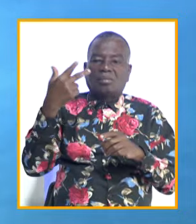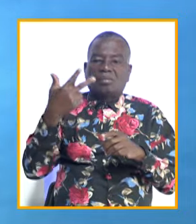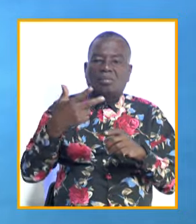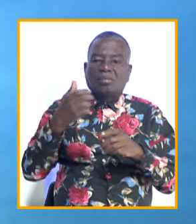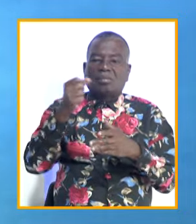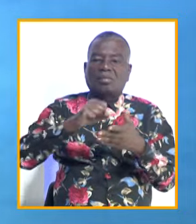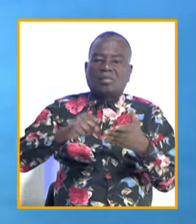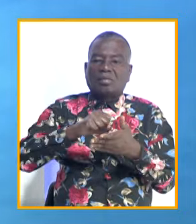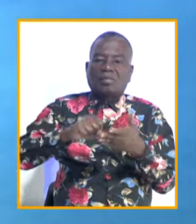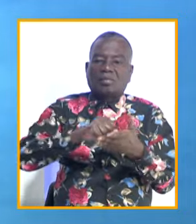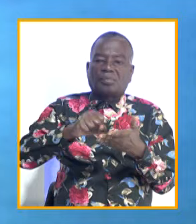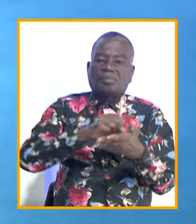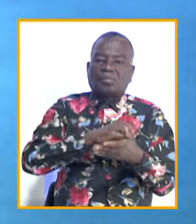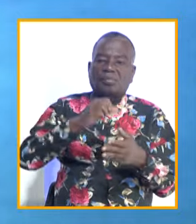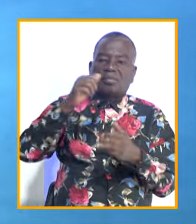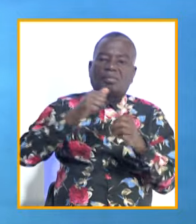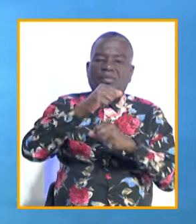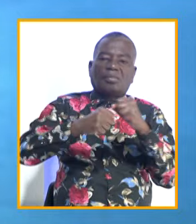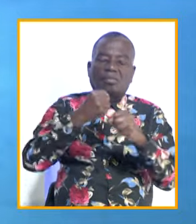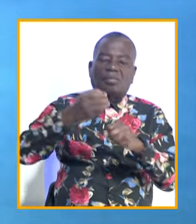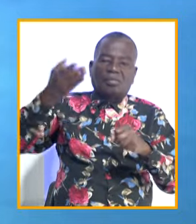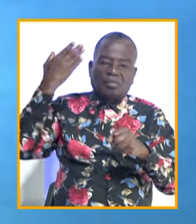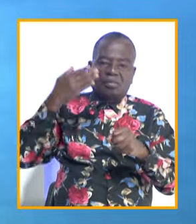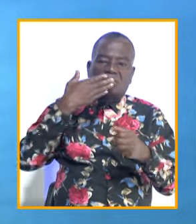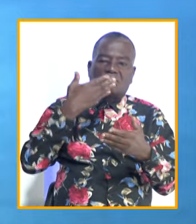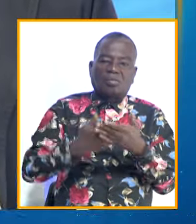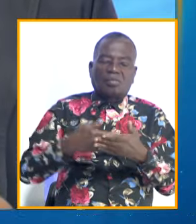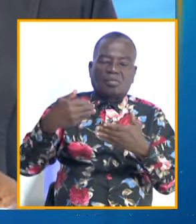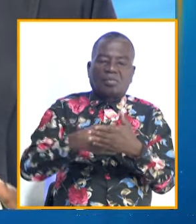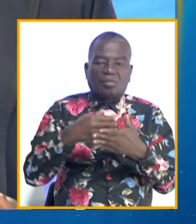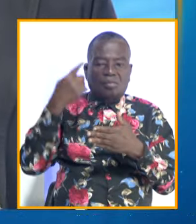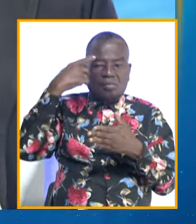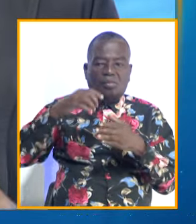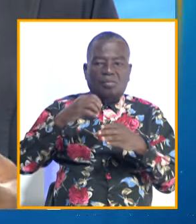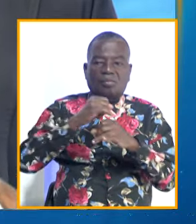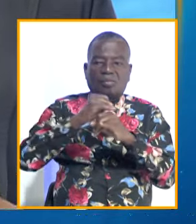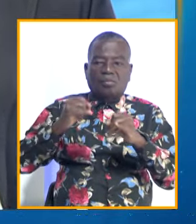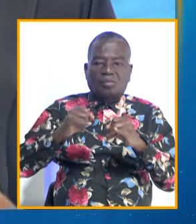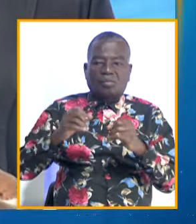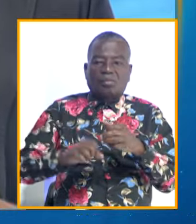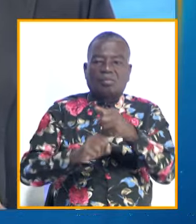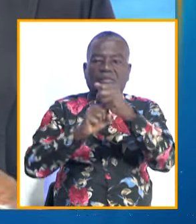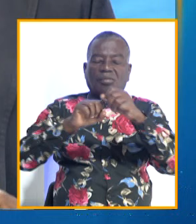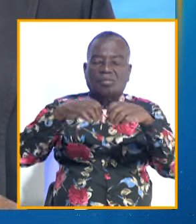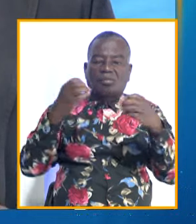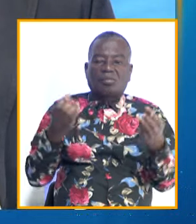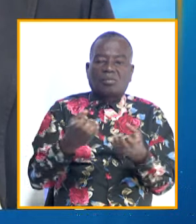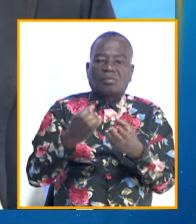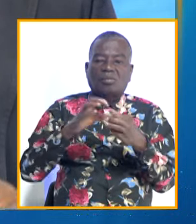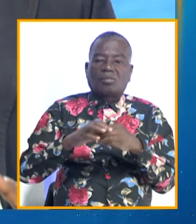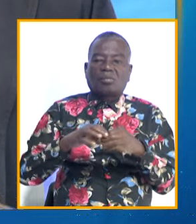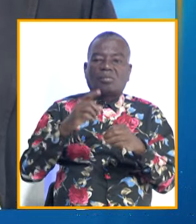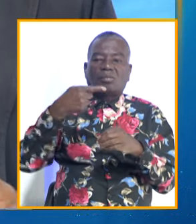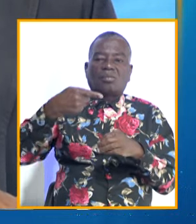d'être relégué malheureusement l'année dernière en Ligue 2. C'est une bonne nouvelle pour cette équipe du Sporting Club de Gagnois. Il y a un gros projet. On parle de 5 milliards avec